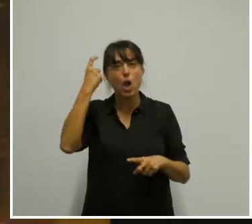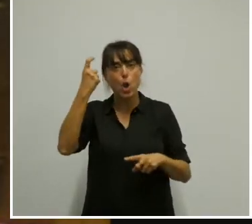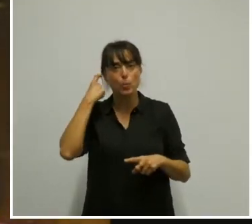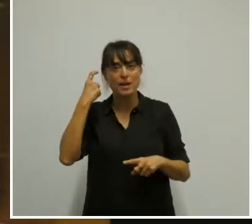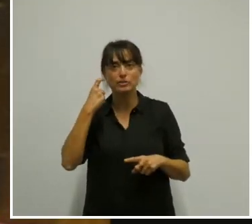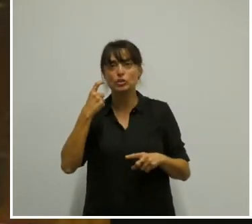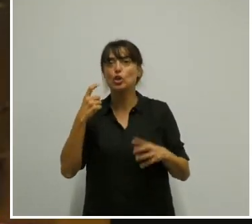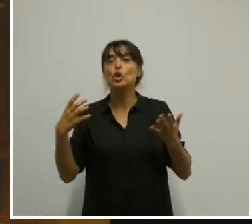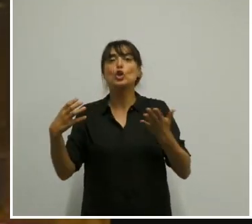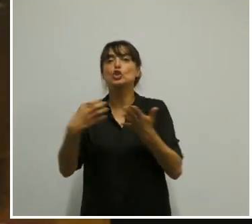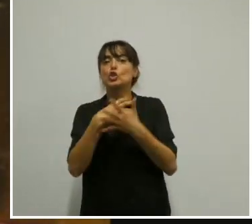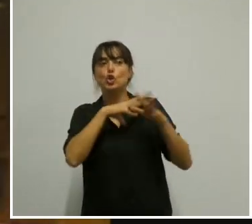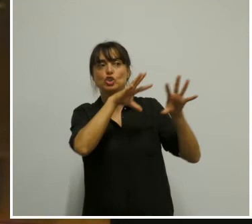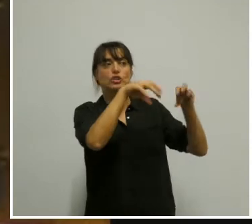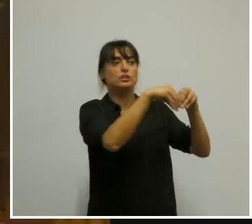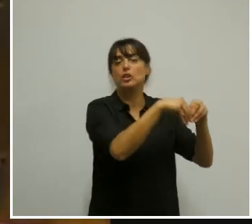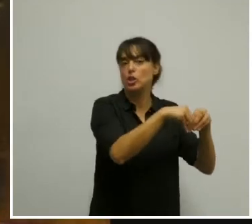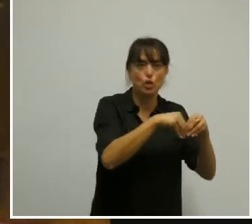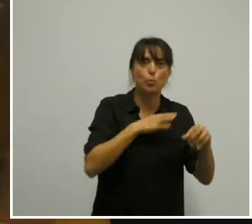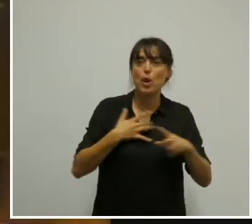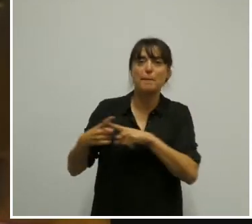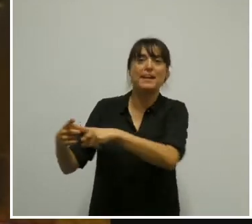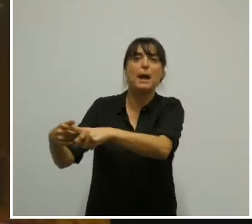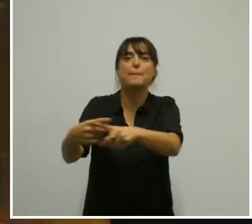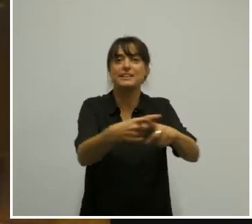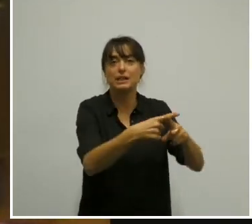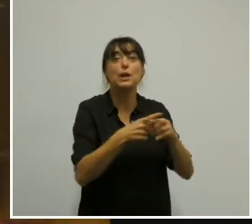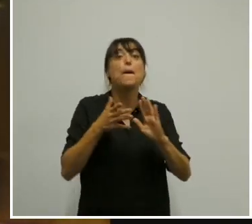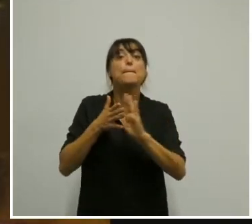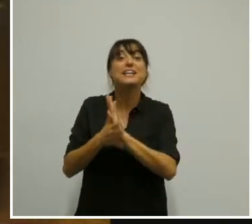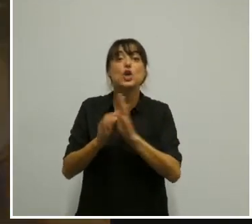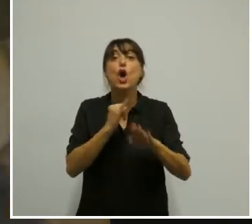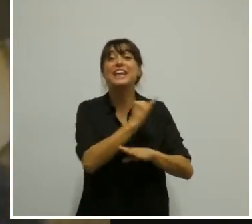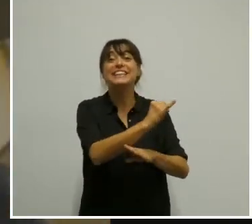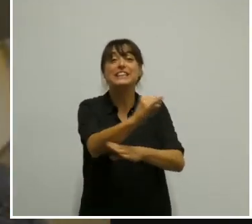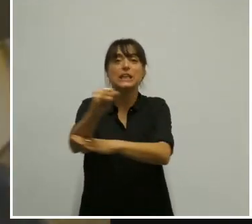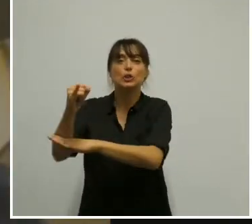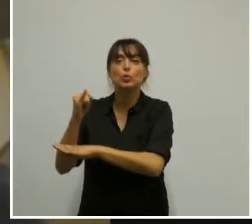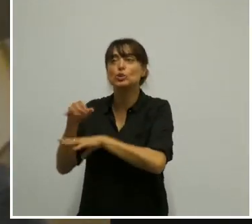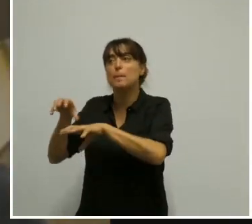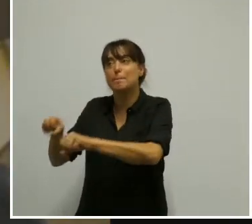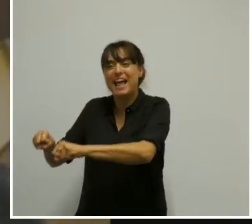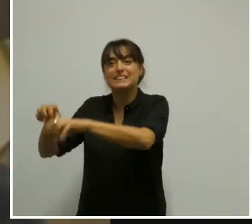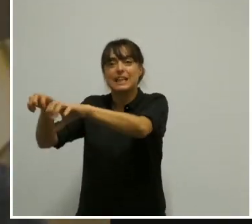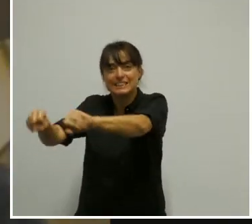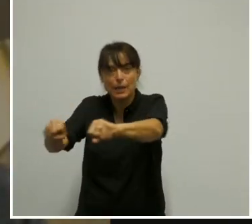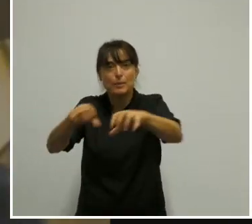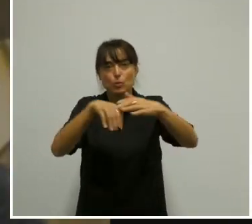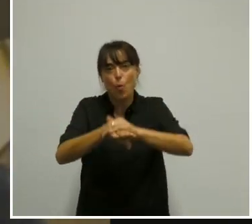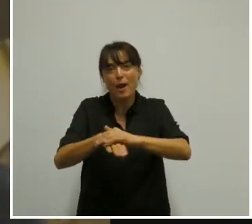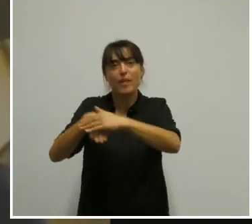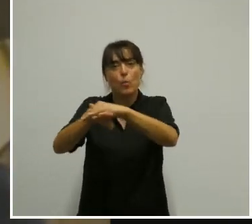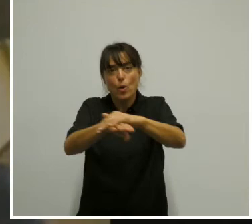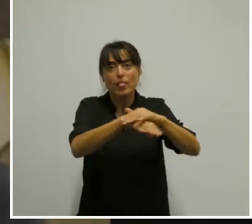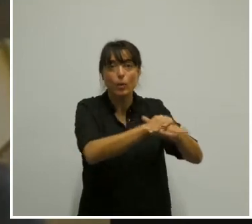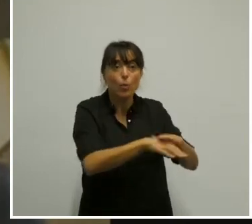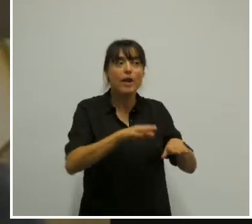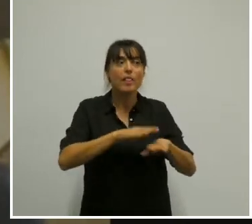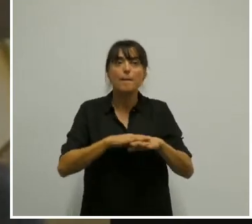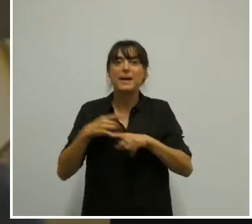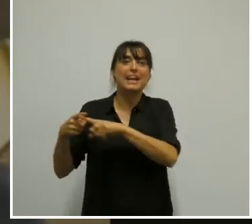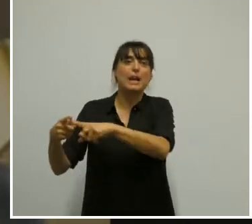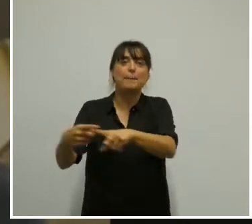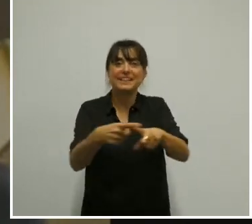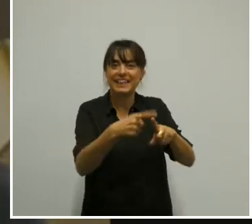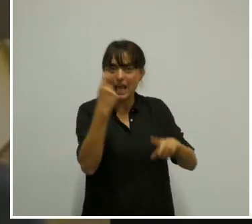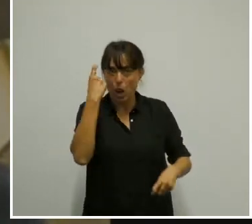places. Ho deia ja perquè a nosaltres ens van començar a entrar fa 4 anys, crec que el primer de l'ESO fa 4 anys, que va ser